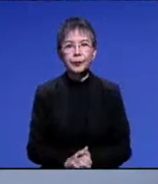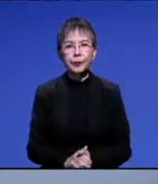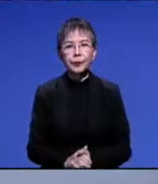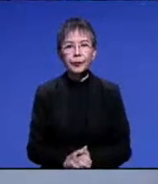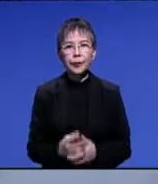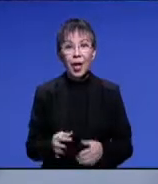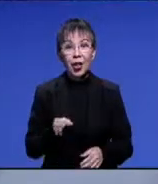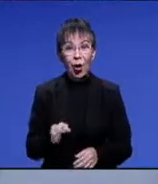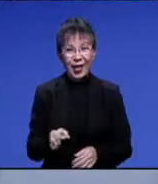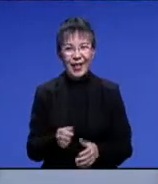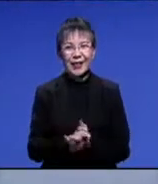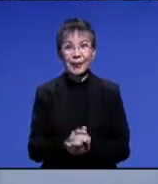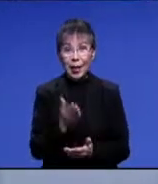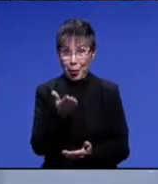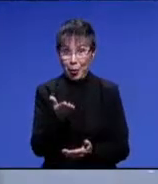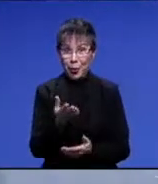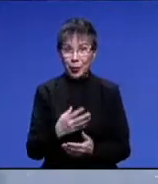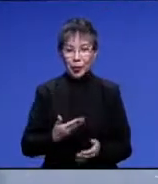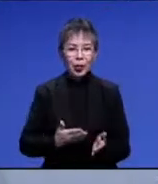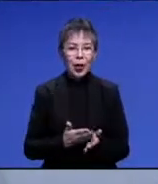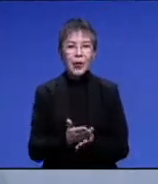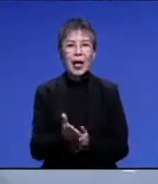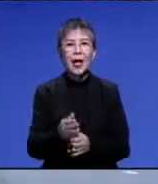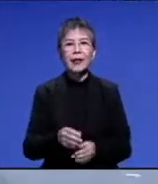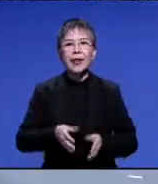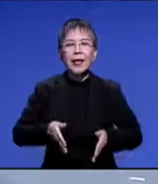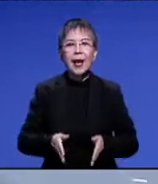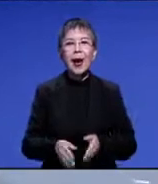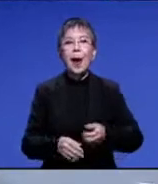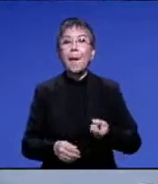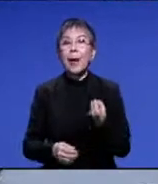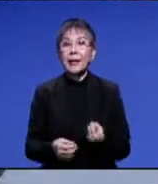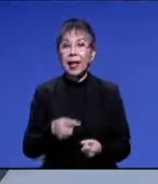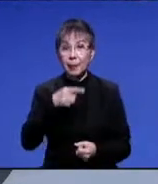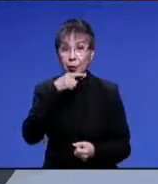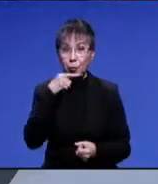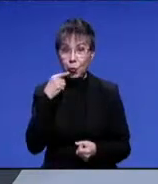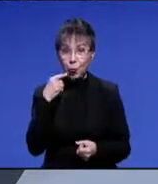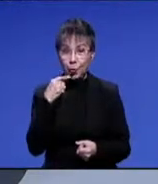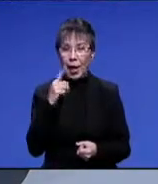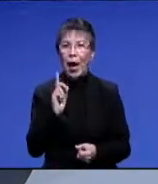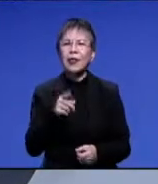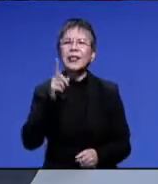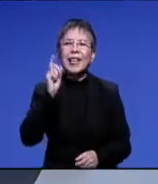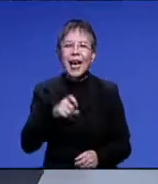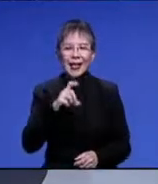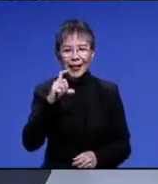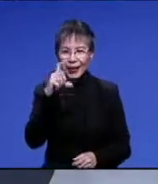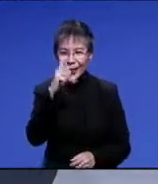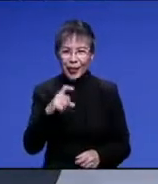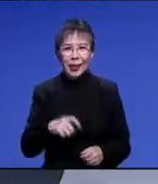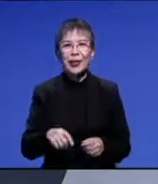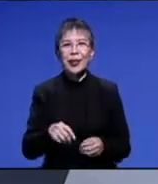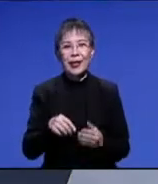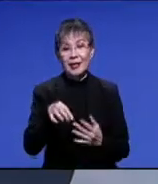Balik informasi perkotaan, pemirsa, bagi Anda yang biasanya melewati Jalan Raya Pasar Minggu, sebaiknya mulai mencari rute lain. Pasalnya selama 3